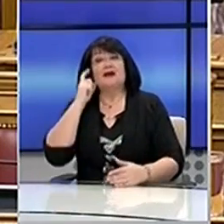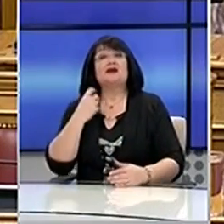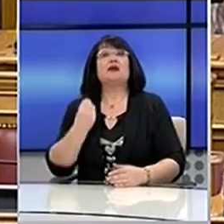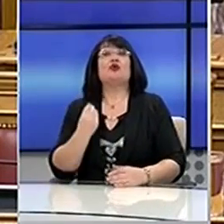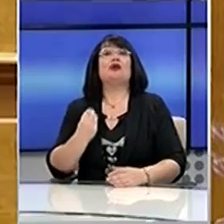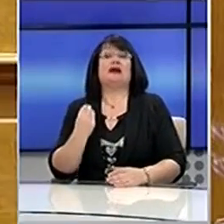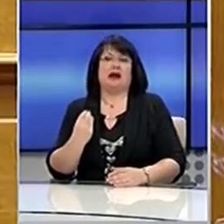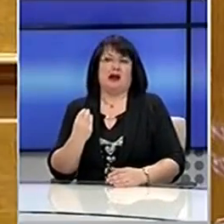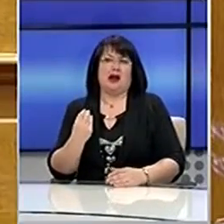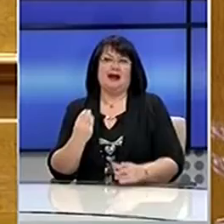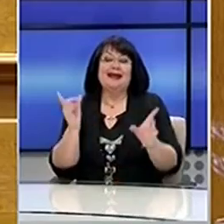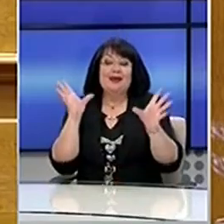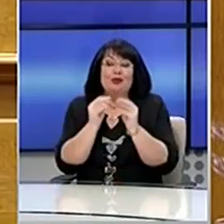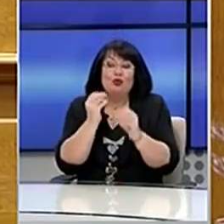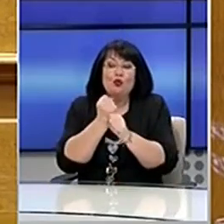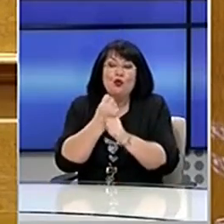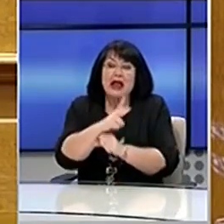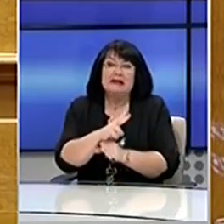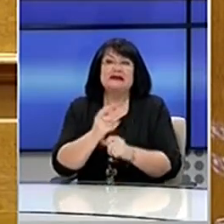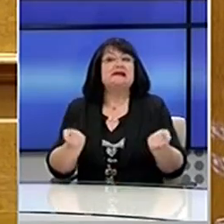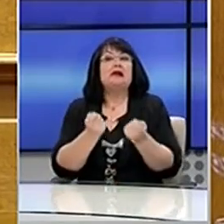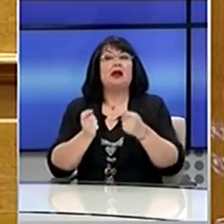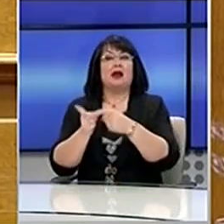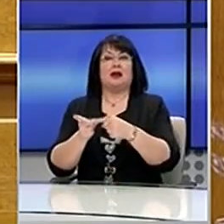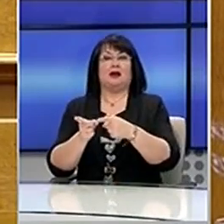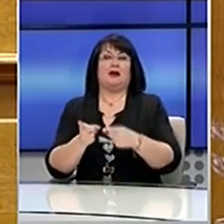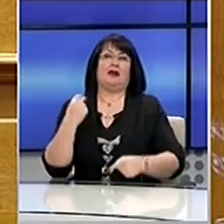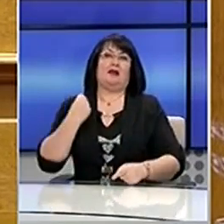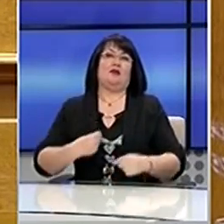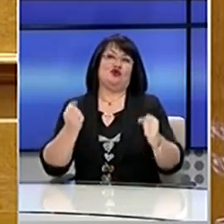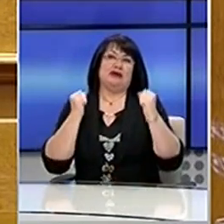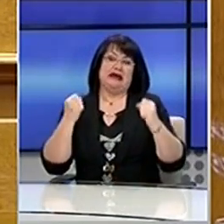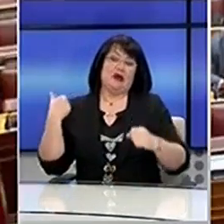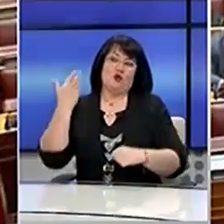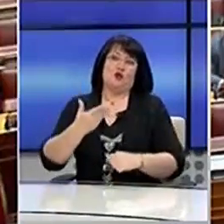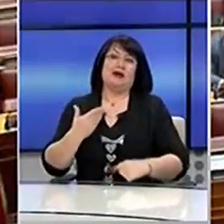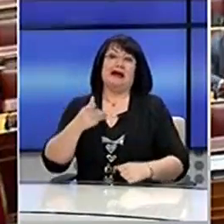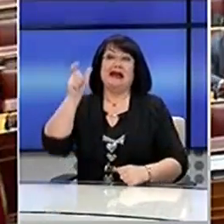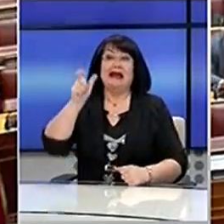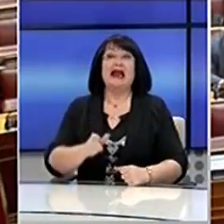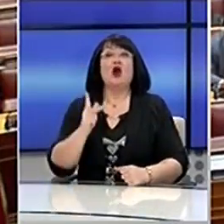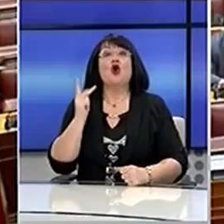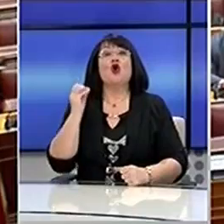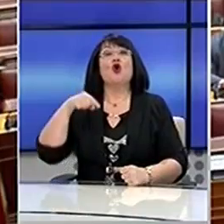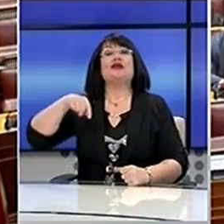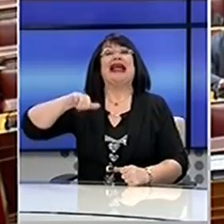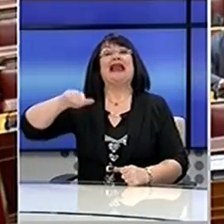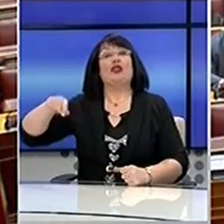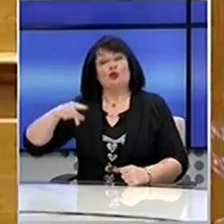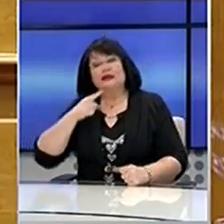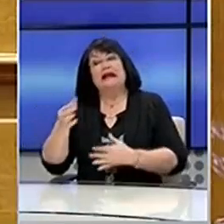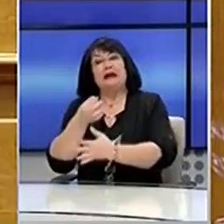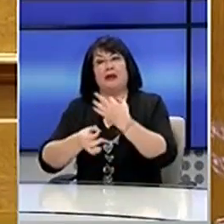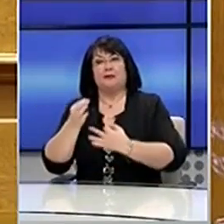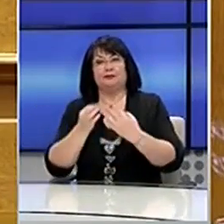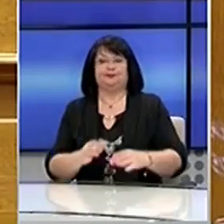έχει υπηρετήσει αυτόν τον χώρο, τα τεκτενόμενα στη δημόσια υγεία τα τελευταία χρόνια. Είπε λοιπόν η κυρία Κοτανίδου επιλέξει.